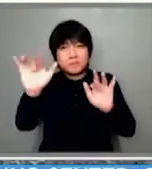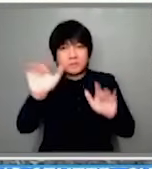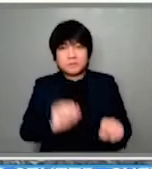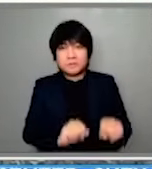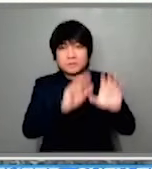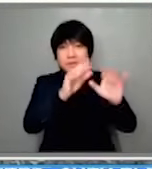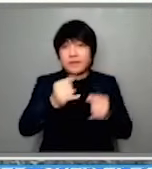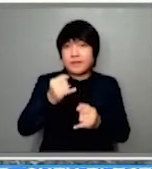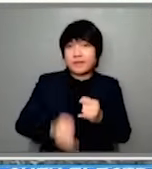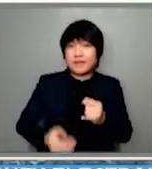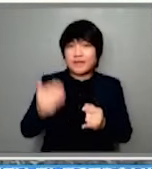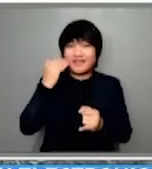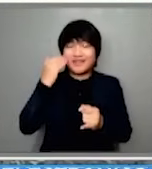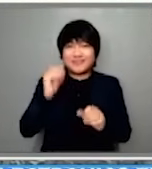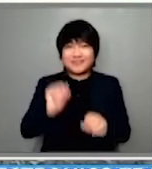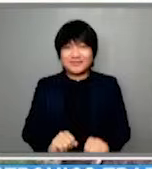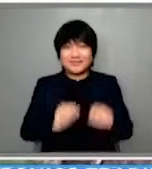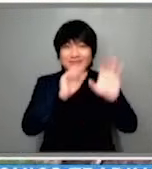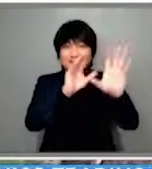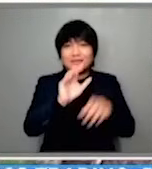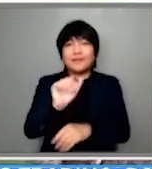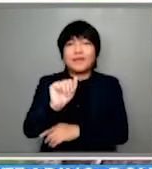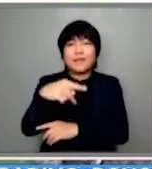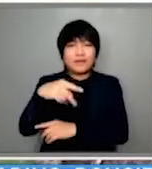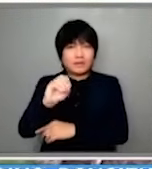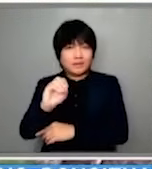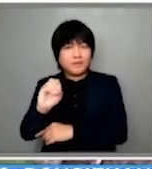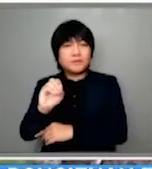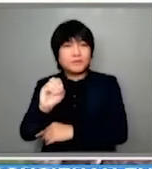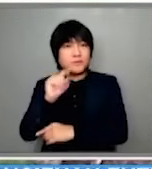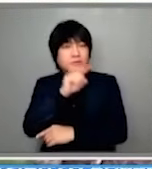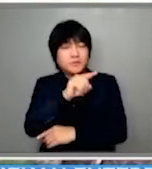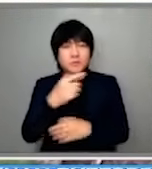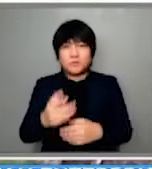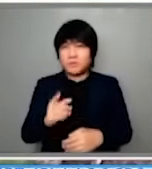dream hike na Mount Apo. Extra challenge para